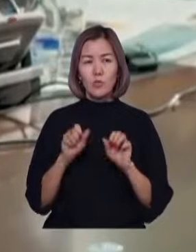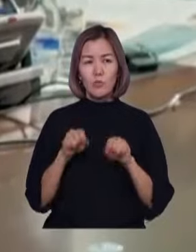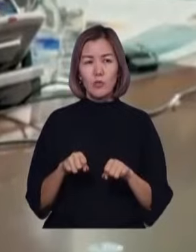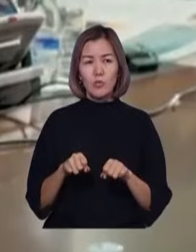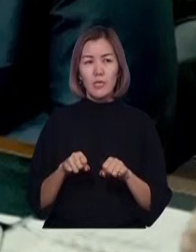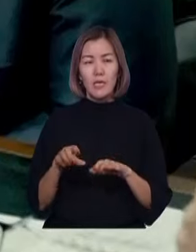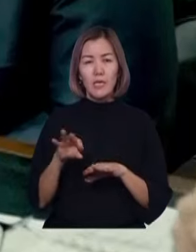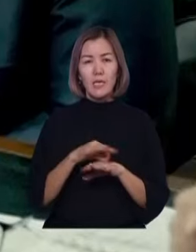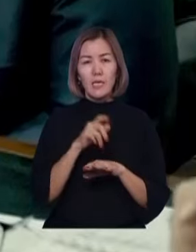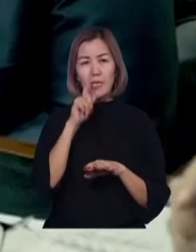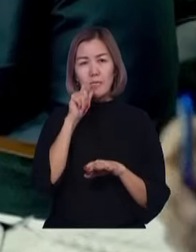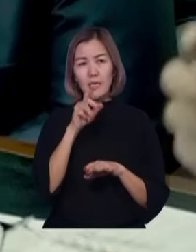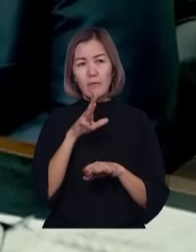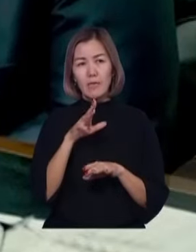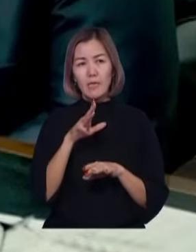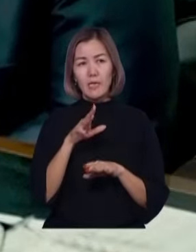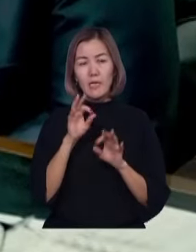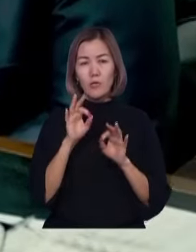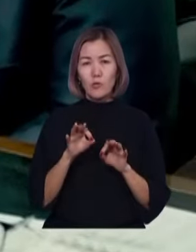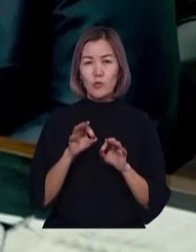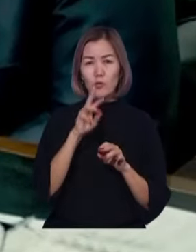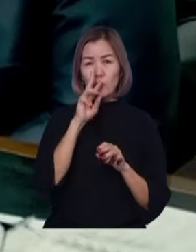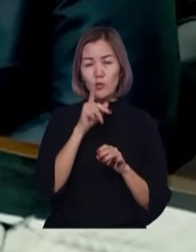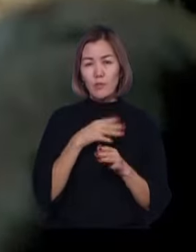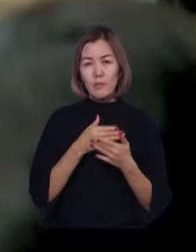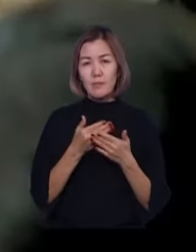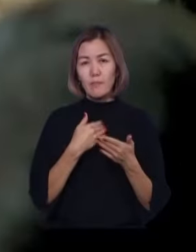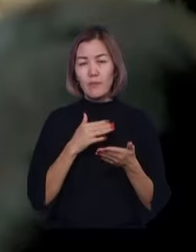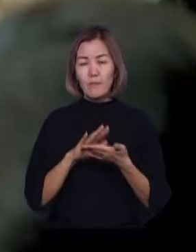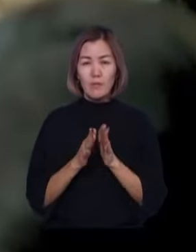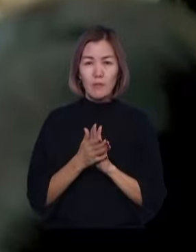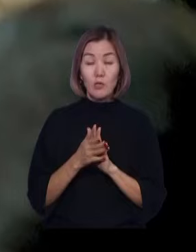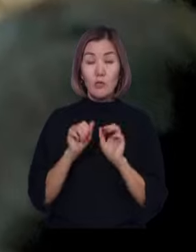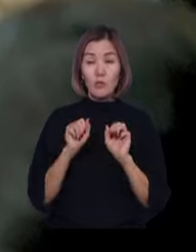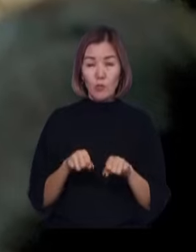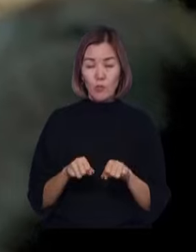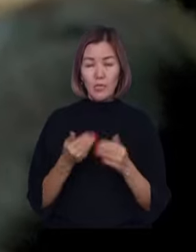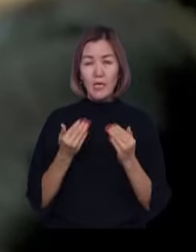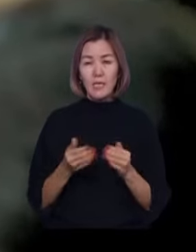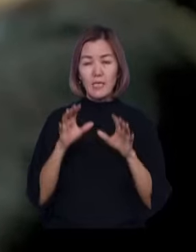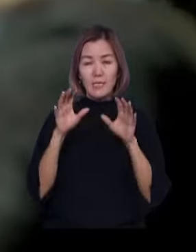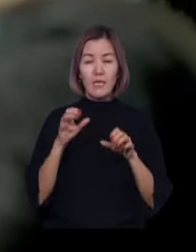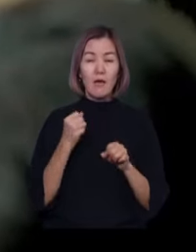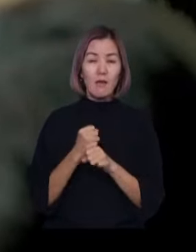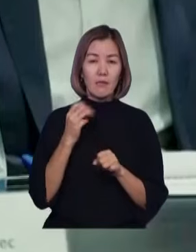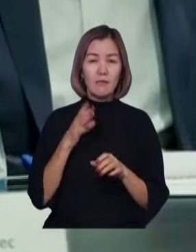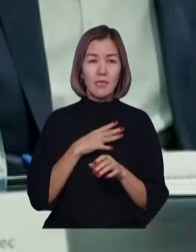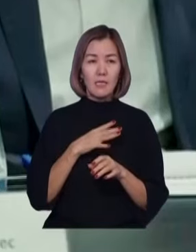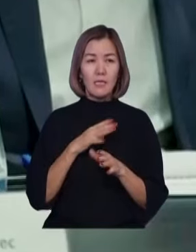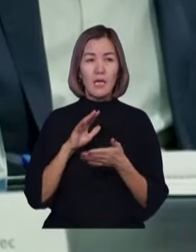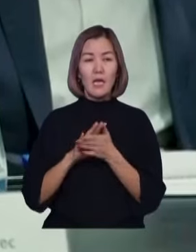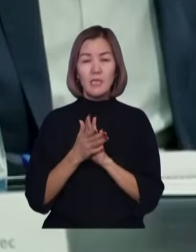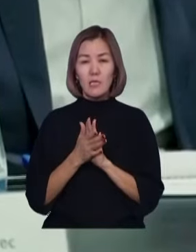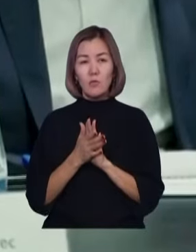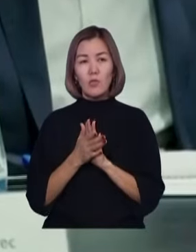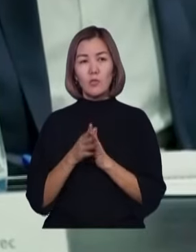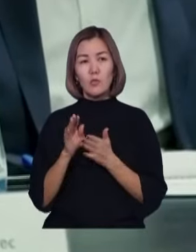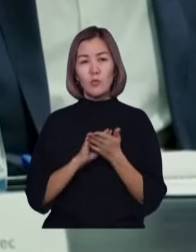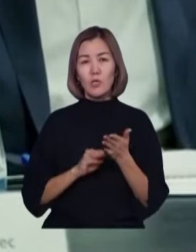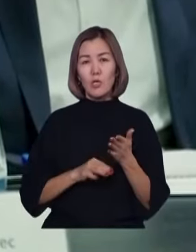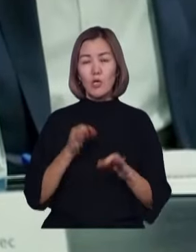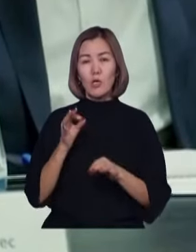істің ақ қарасын анықтау және алдын ала тергеу кезінде бір-бірімен татуласа алатын еді. Енді заң қатаңдатылды. Татуласу туралы арыз тек сот